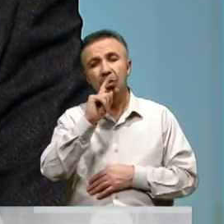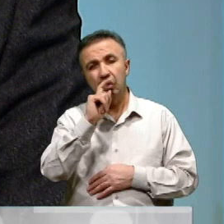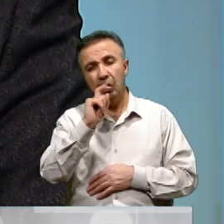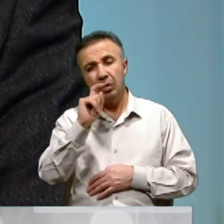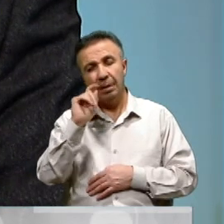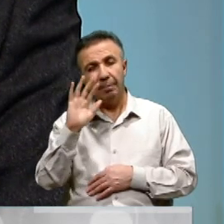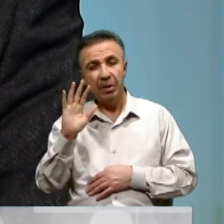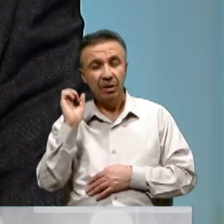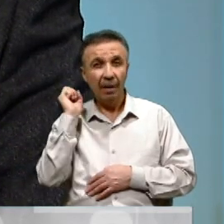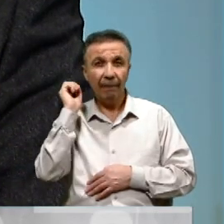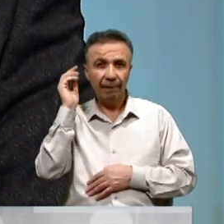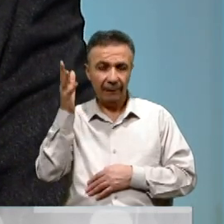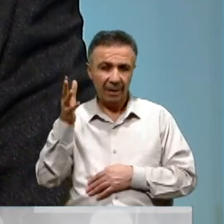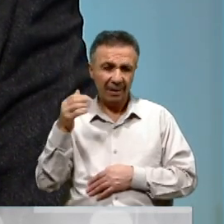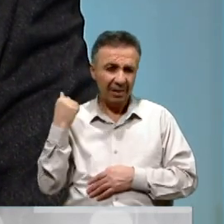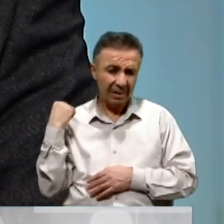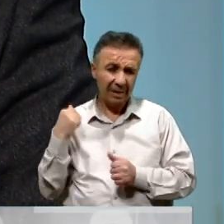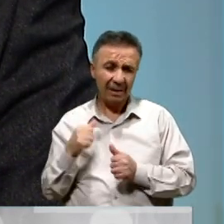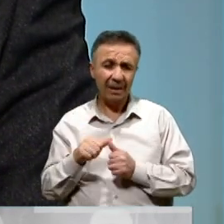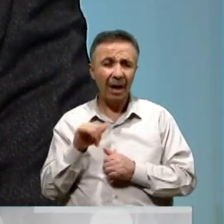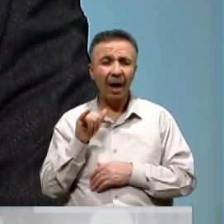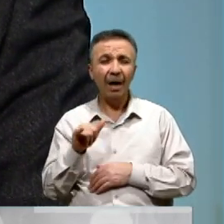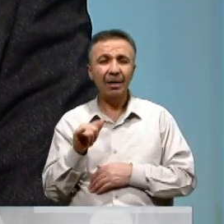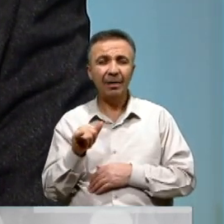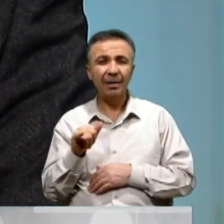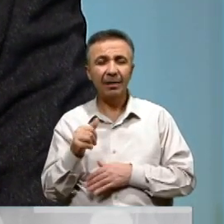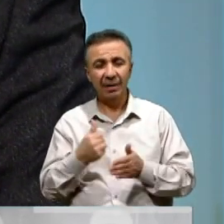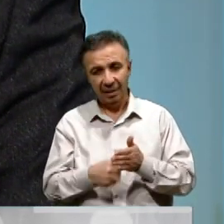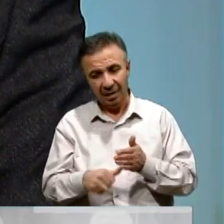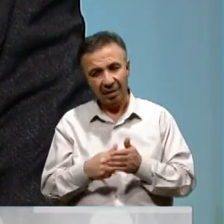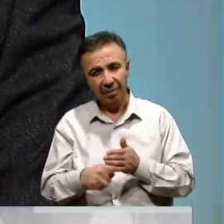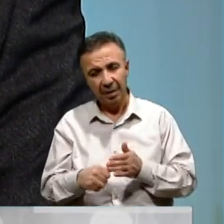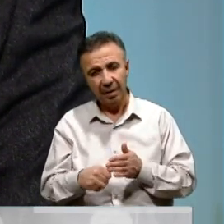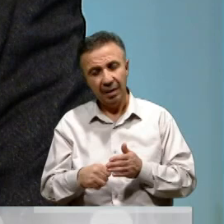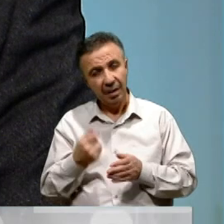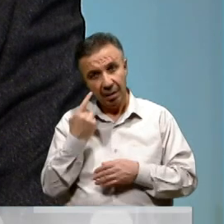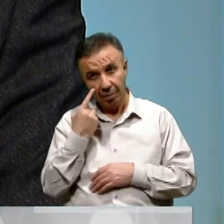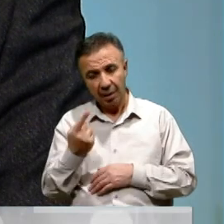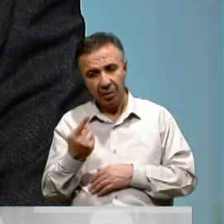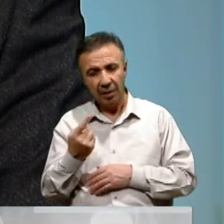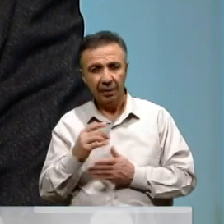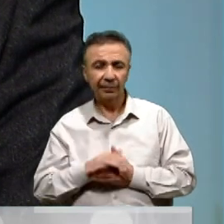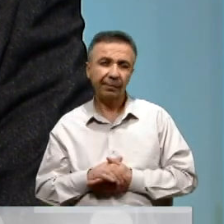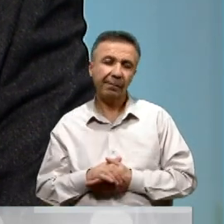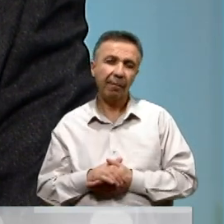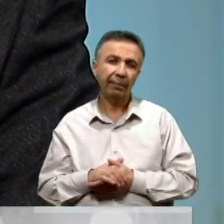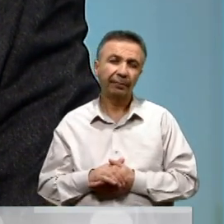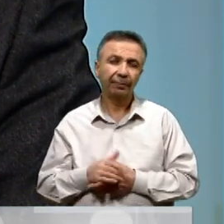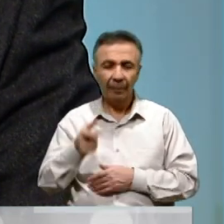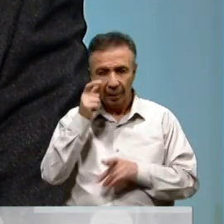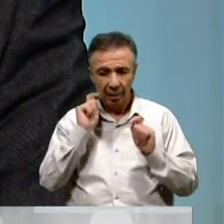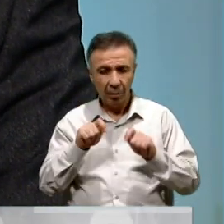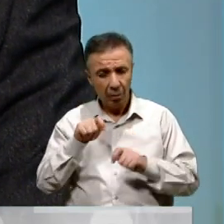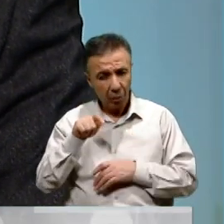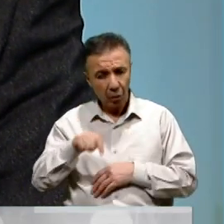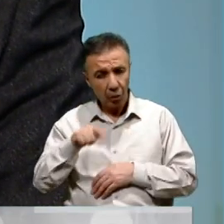%95'inden fazlası yine aynı ölçüyü esas almışlar. Dikkat ediyorsanız bugünkü